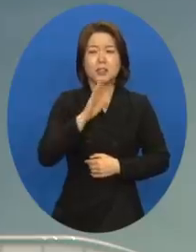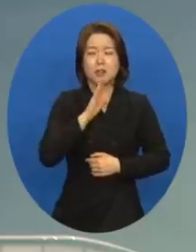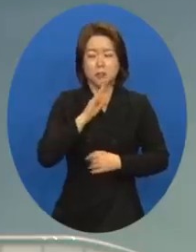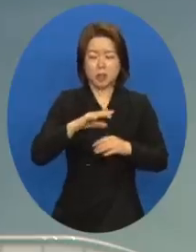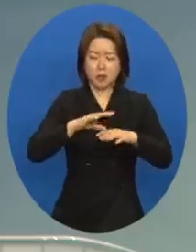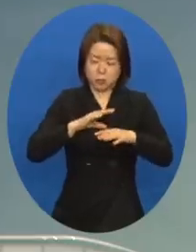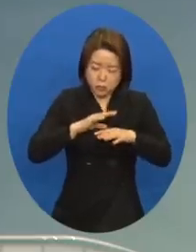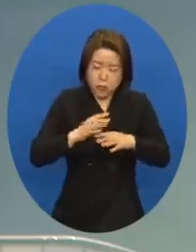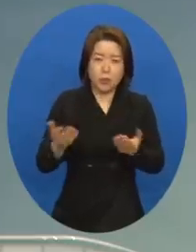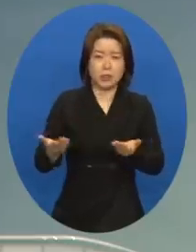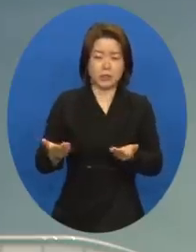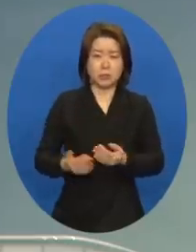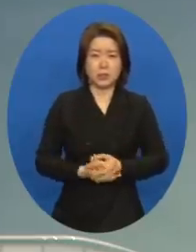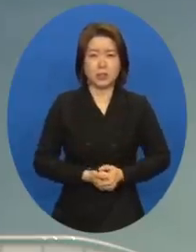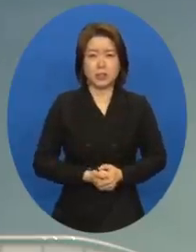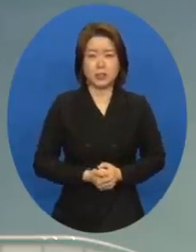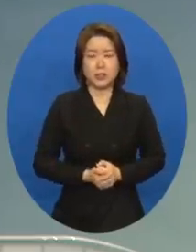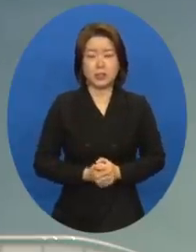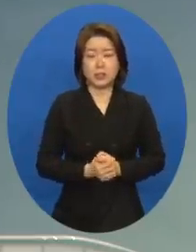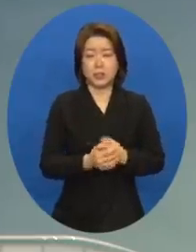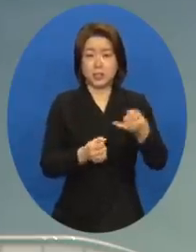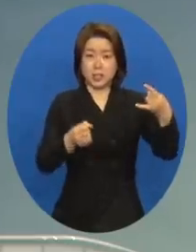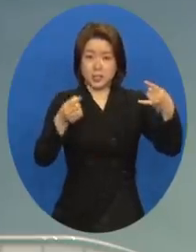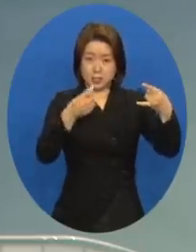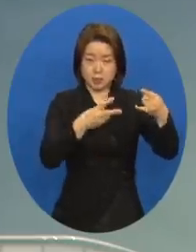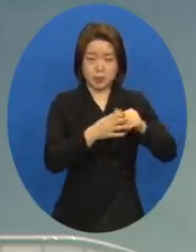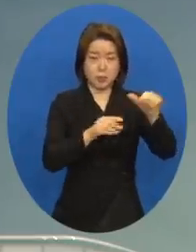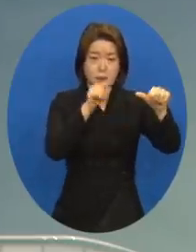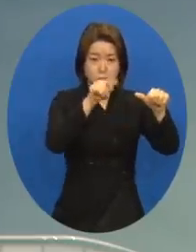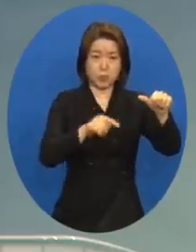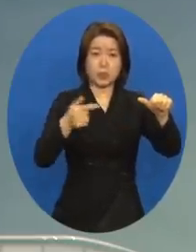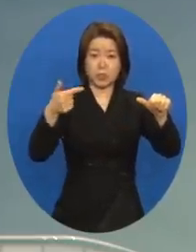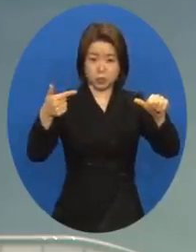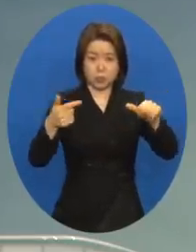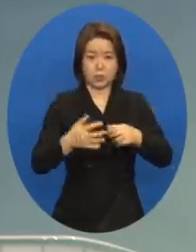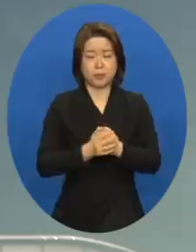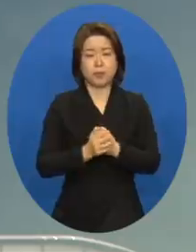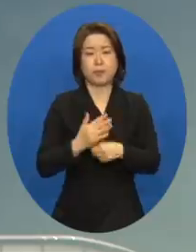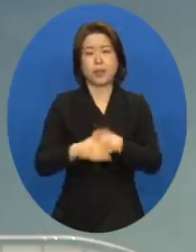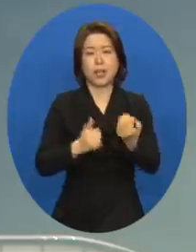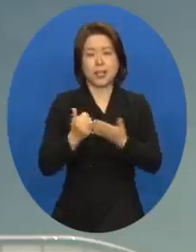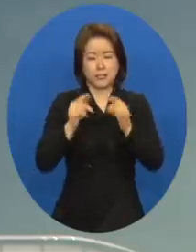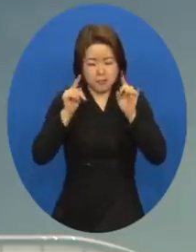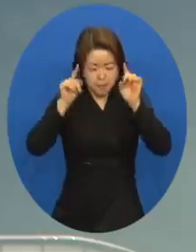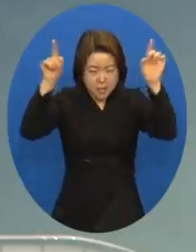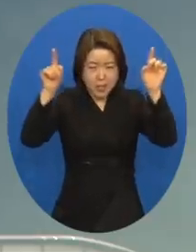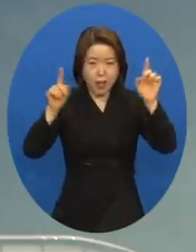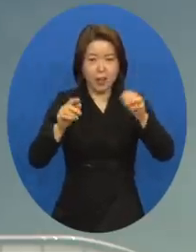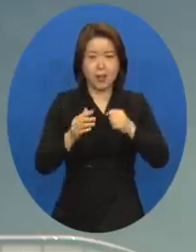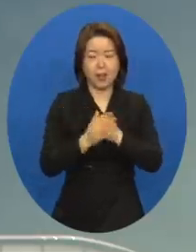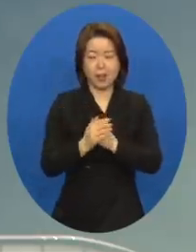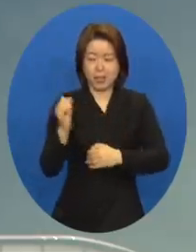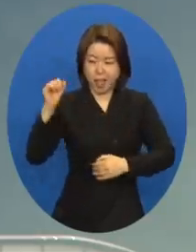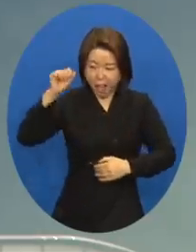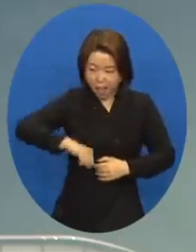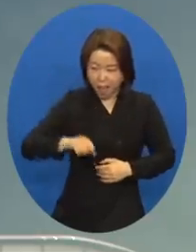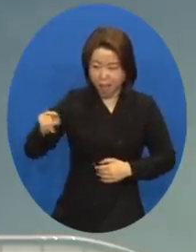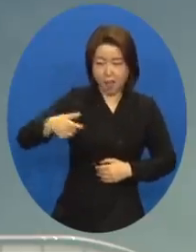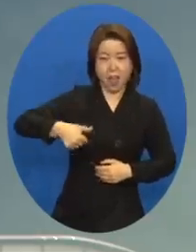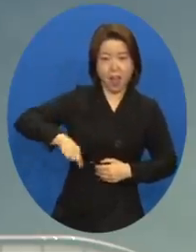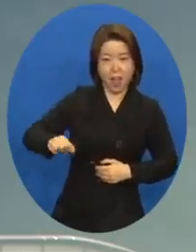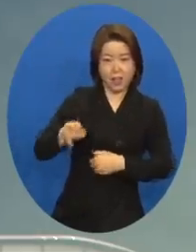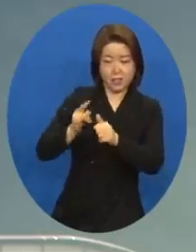것입니다. 에베소서 5장 6절 말씀에 하나님의 진노가 불순종의